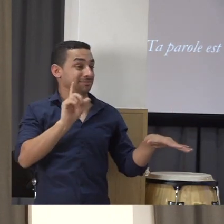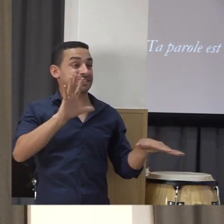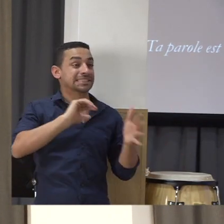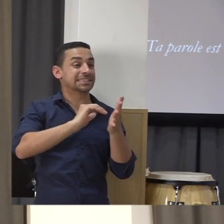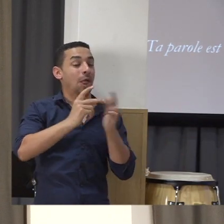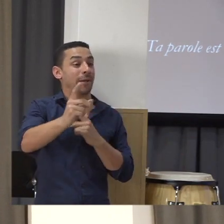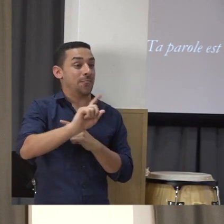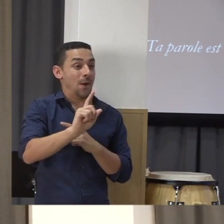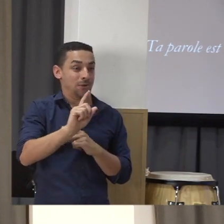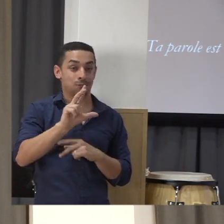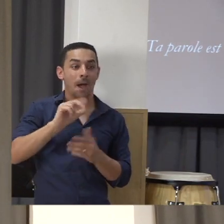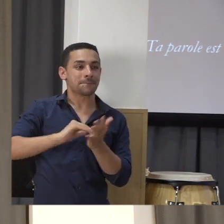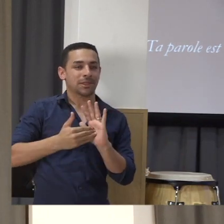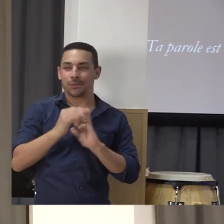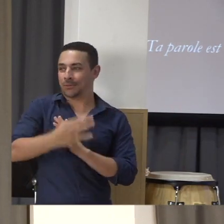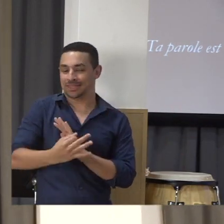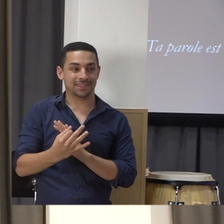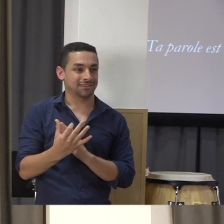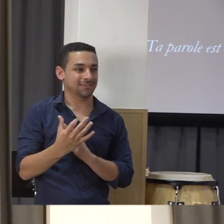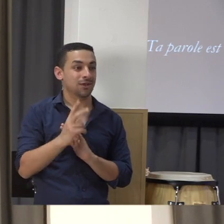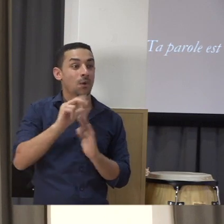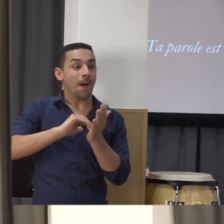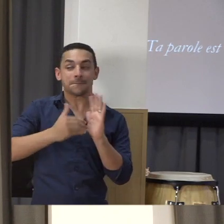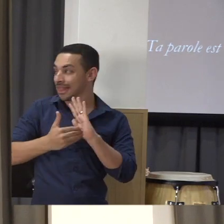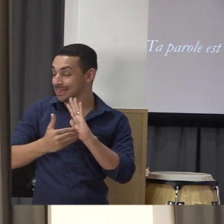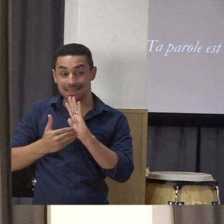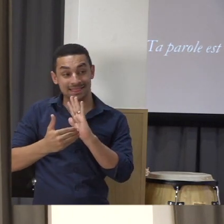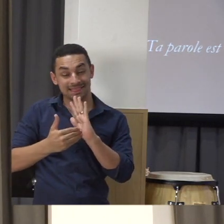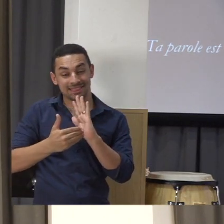tout. C'est 3 mètres. Et les 3 mètres